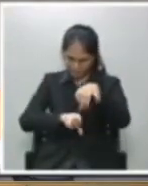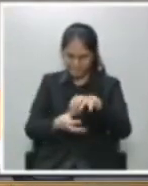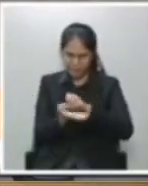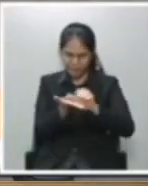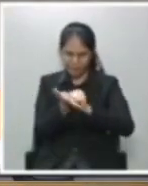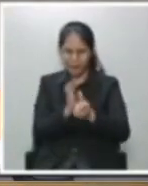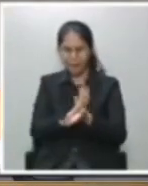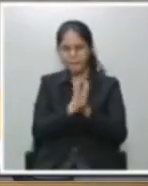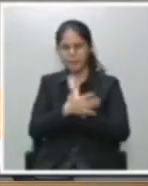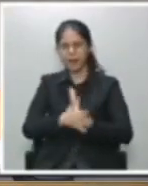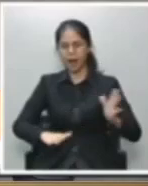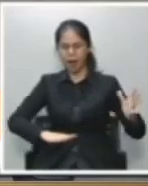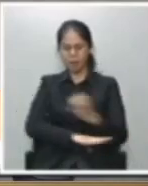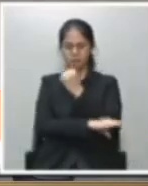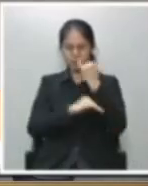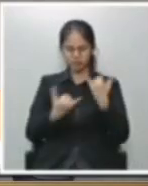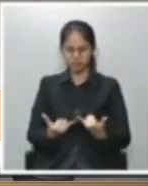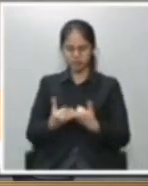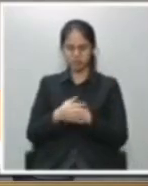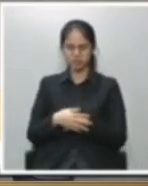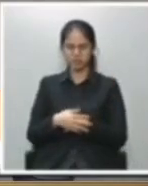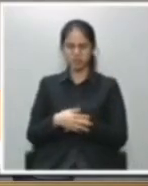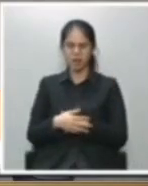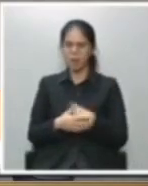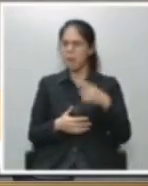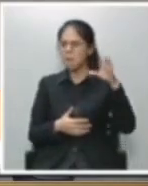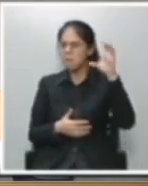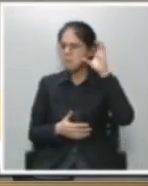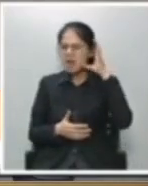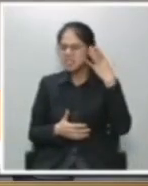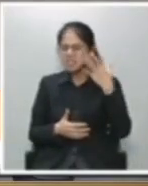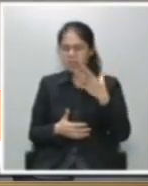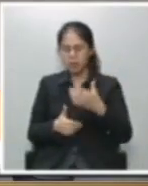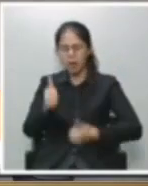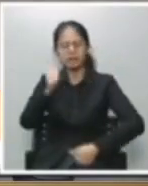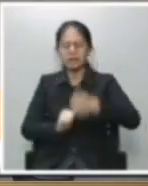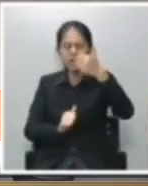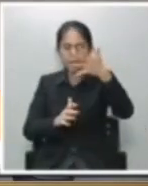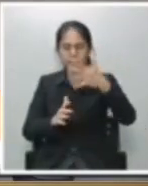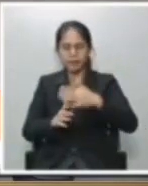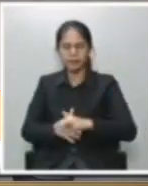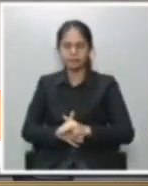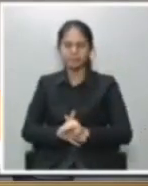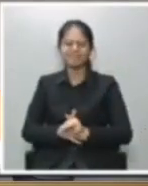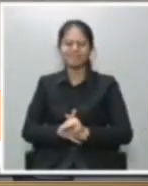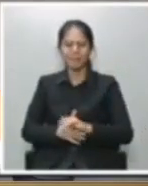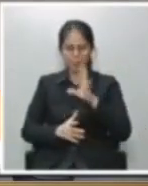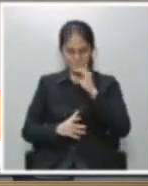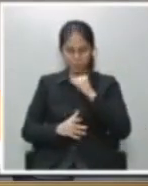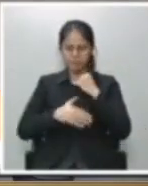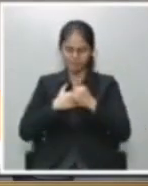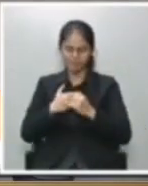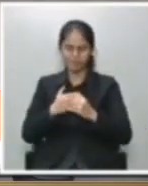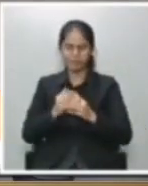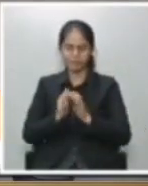ป็นอยู่ผมไม่เชื่อว่าจะไม่ชนะผมพูดแค่นี้ครับท่านประธานครับขอบคุณครับ